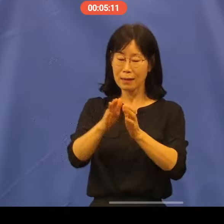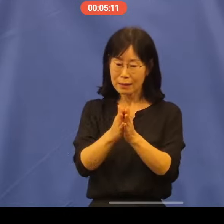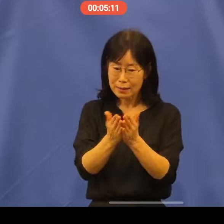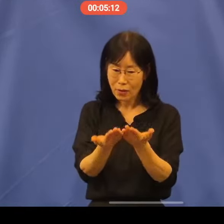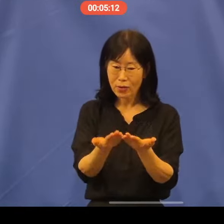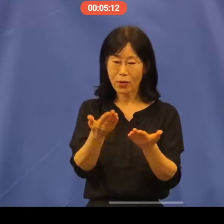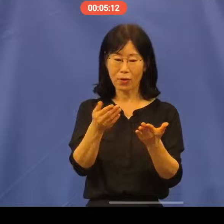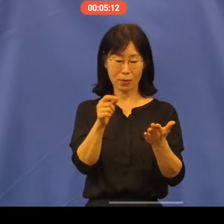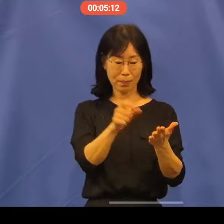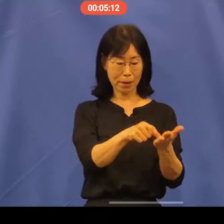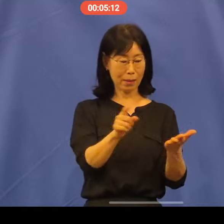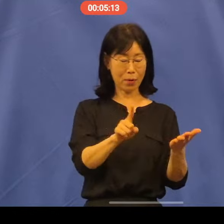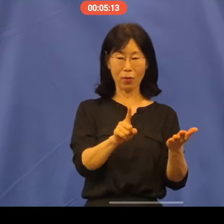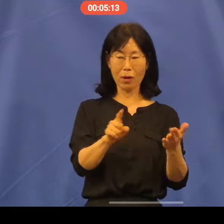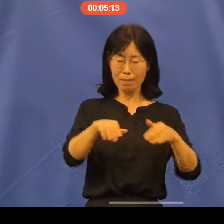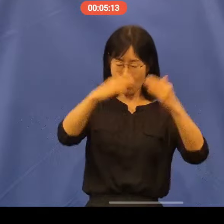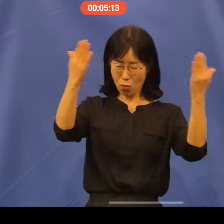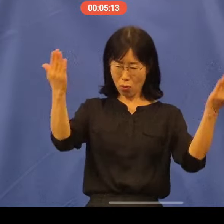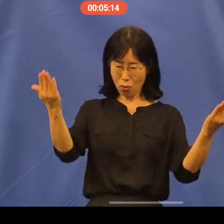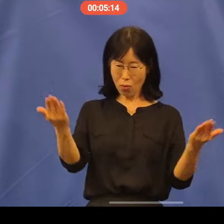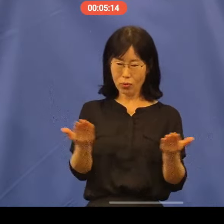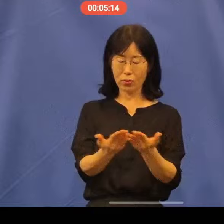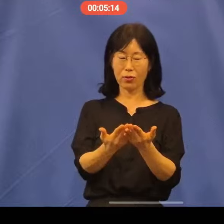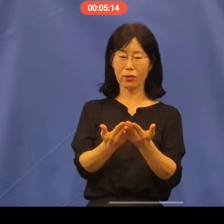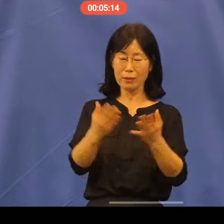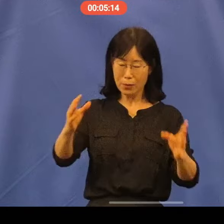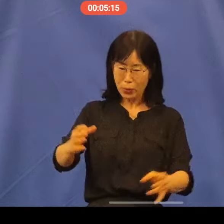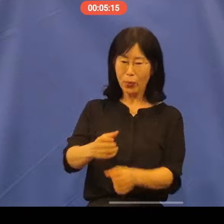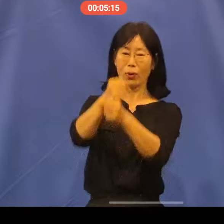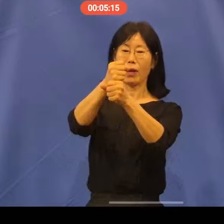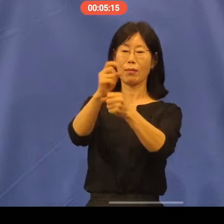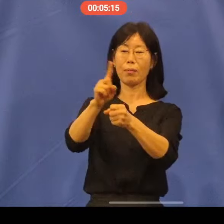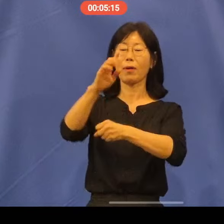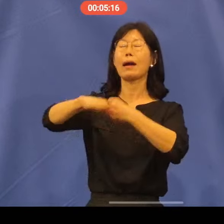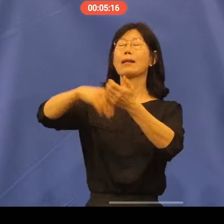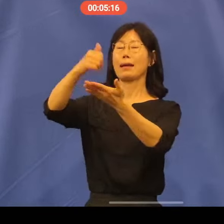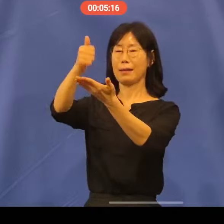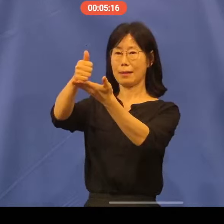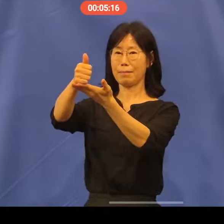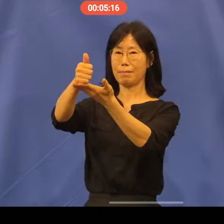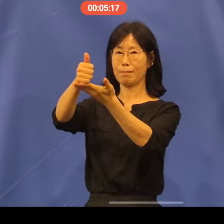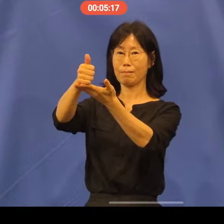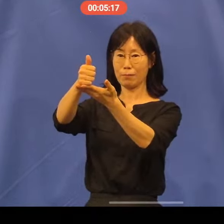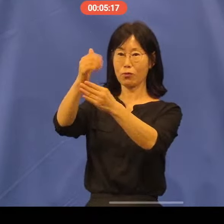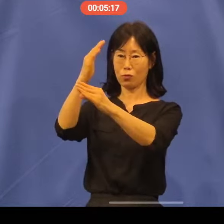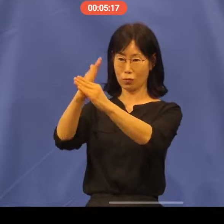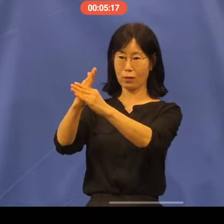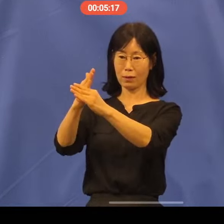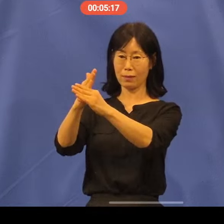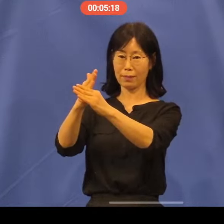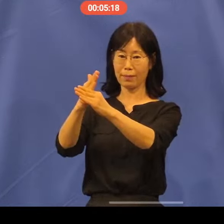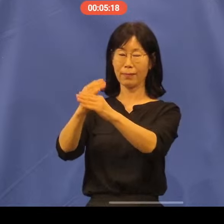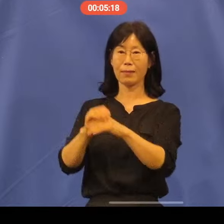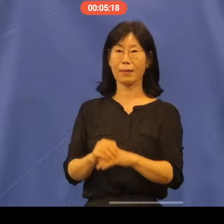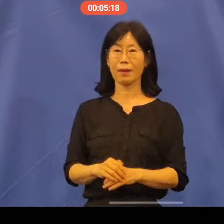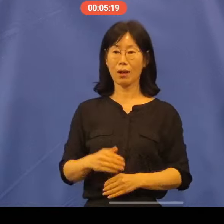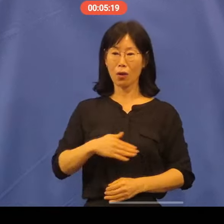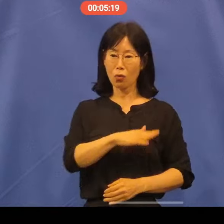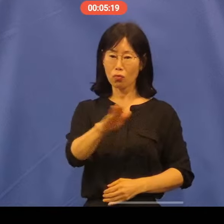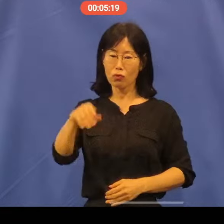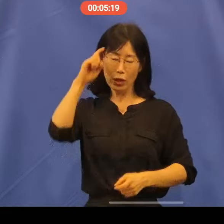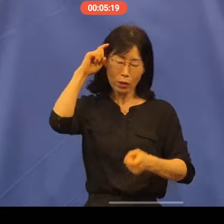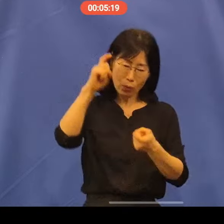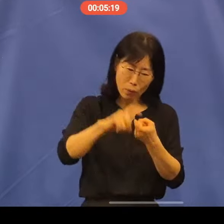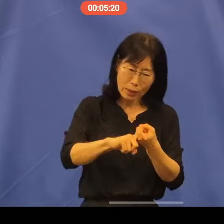하나님으로부터 시작돼요. 그래서 성경의 모든 주제는 하나님이에요. 인간이 아니에요. 우리는 온통 인간에 대해서 관심이